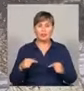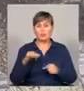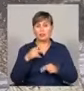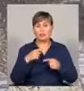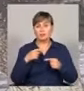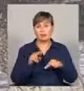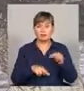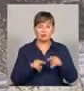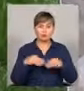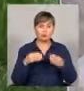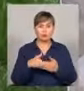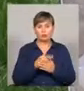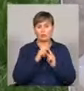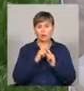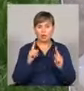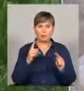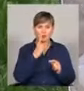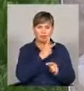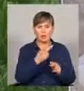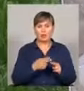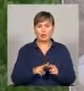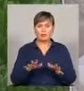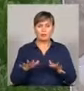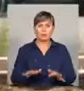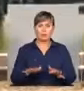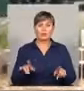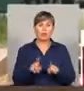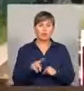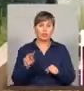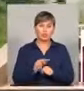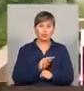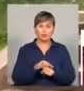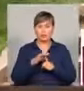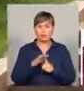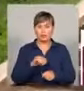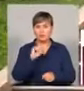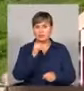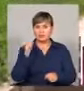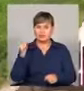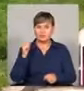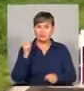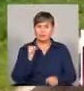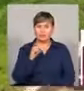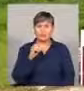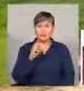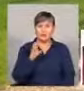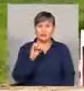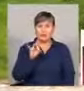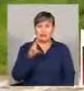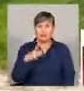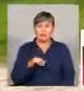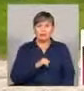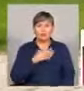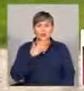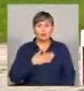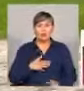реконструкция объекта придаст новый необычайный облик этому месту. Также реконструкцию проведут в сквере Северный. Это одно из самых